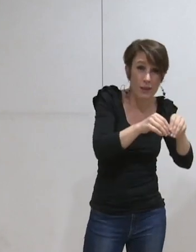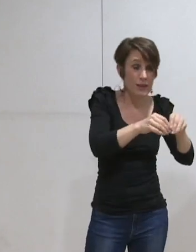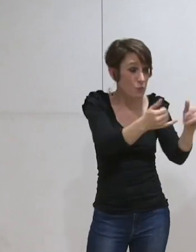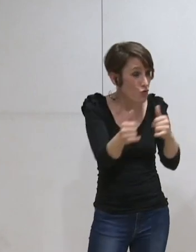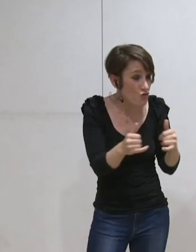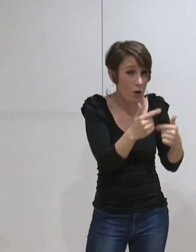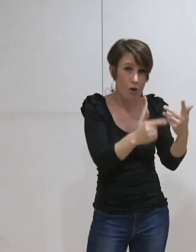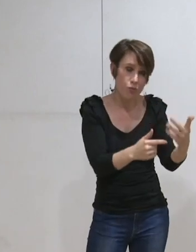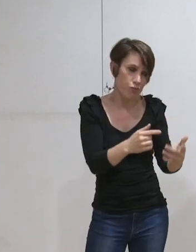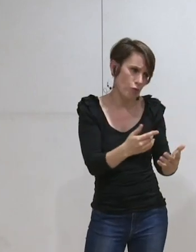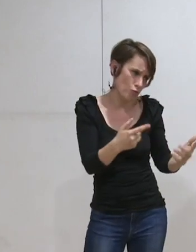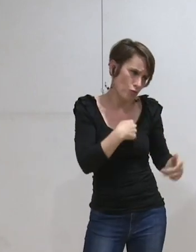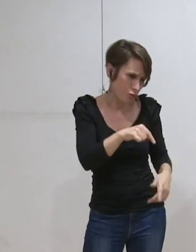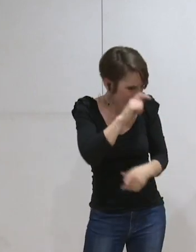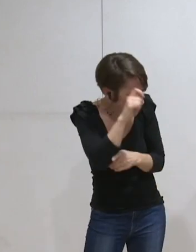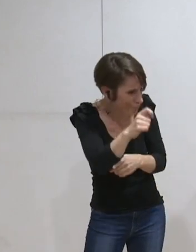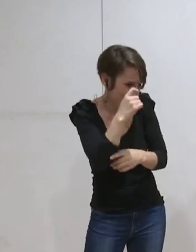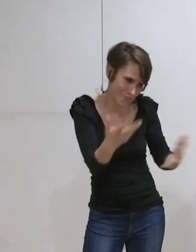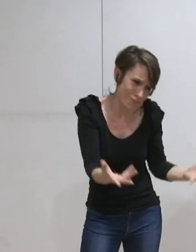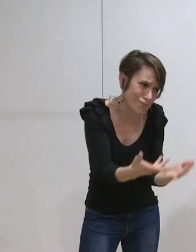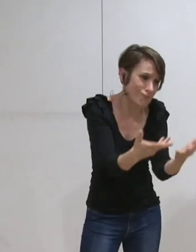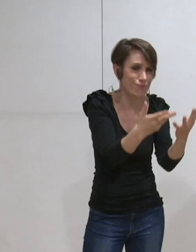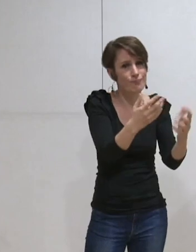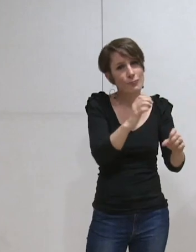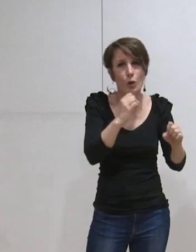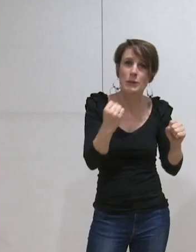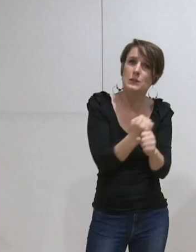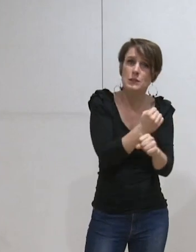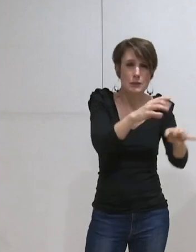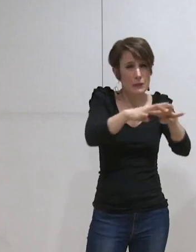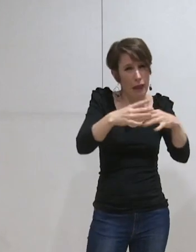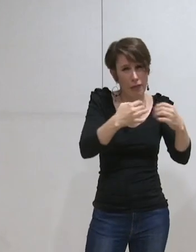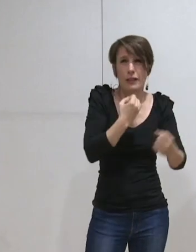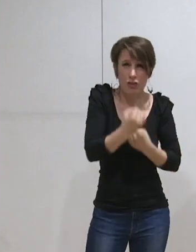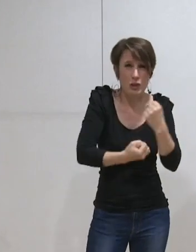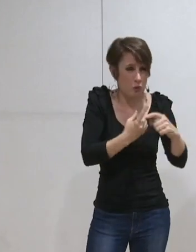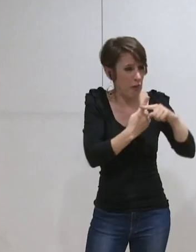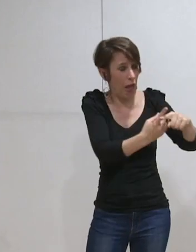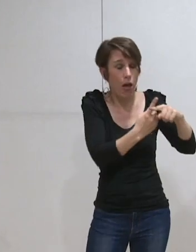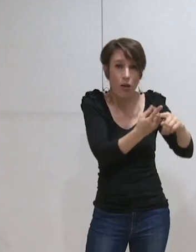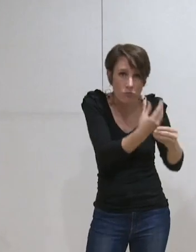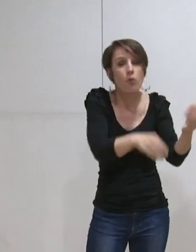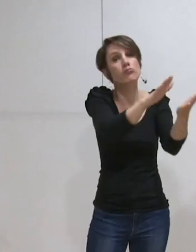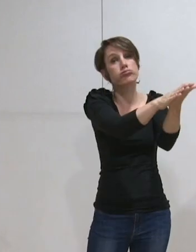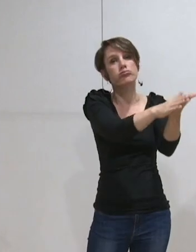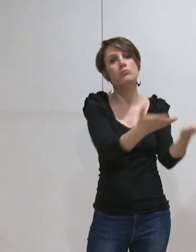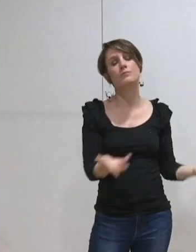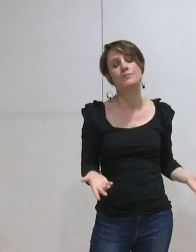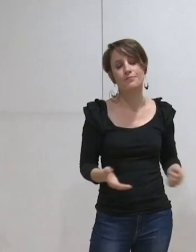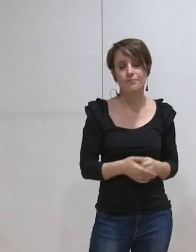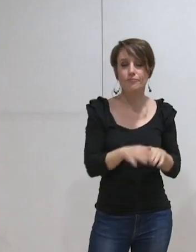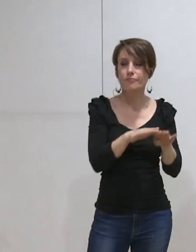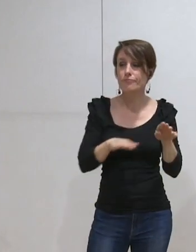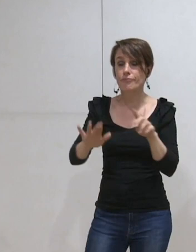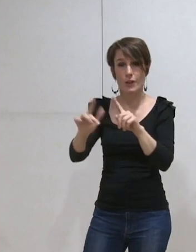et notre regret devant ce nouveau coup dur pour ce quartier déjà trop stigmatisé c'est également le théâtre primol